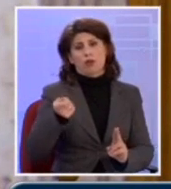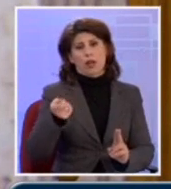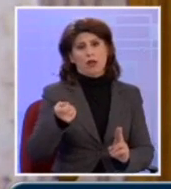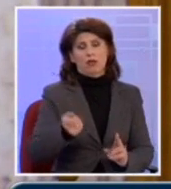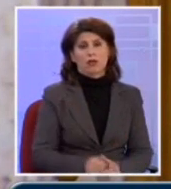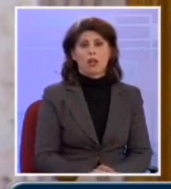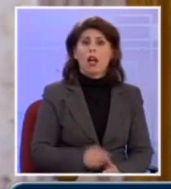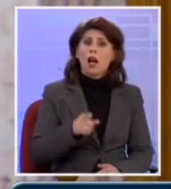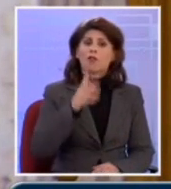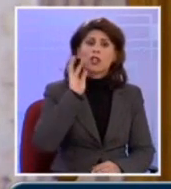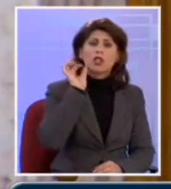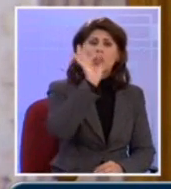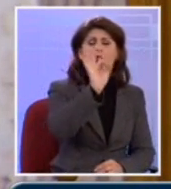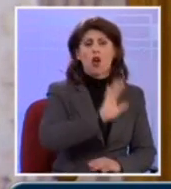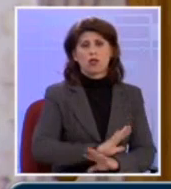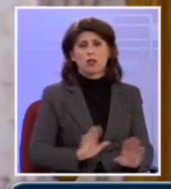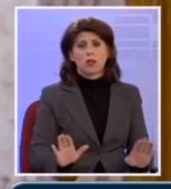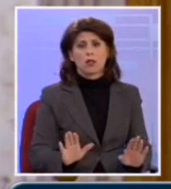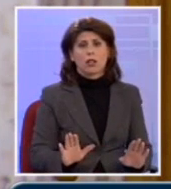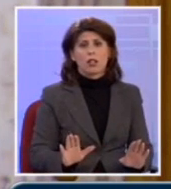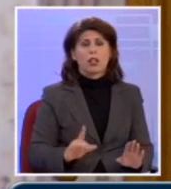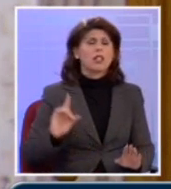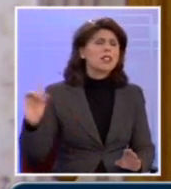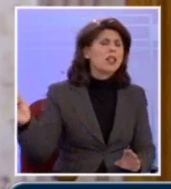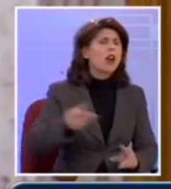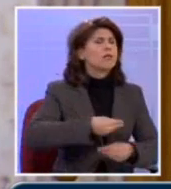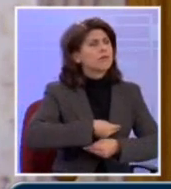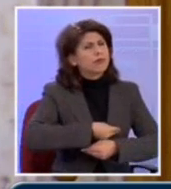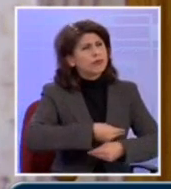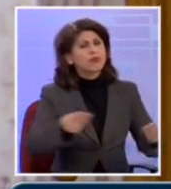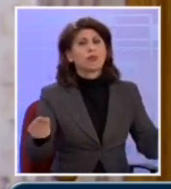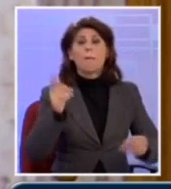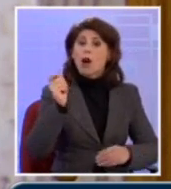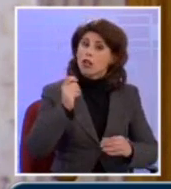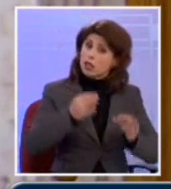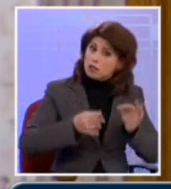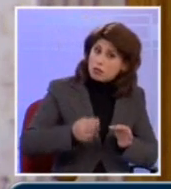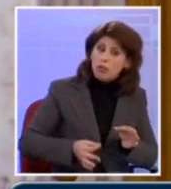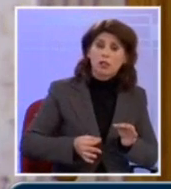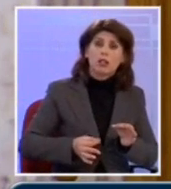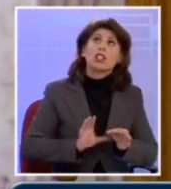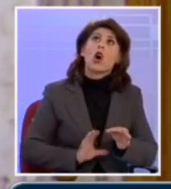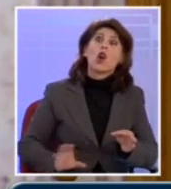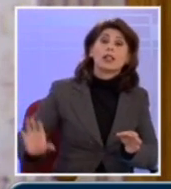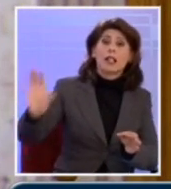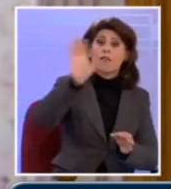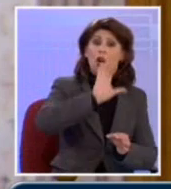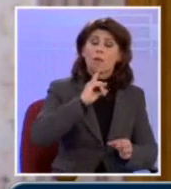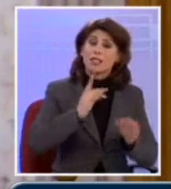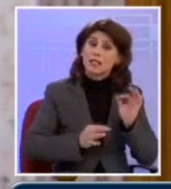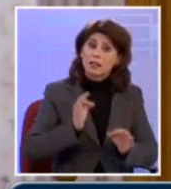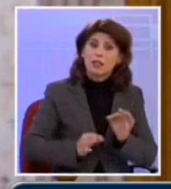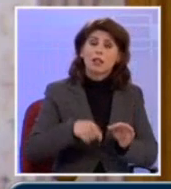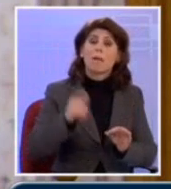Αυτό το έχουμε βάλει ως στόχο. Το έχουμε βάλει σε όλα τα φόρα. Συζητείτε και πολιτικά. Συζητείτε σε όλη την Ευρώπη.